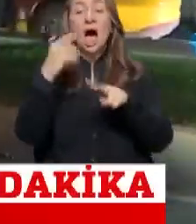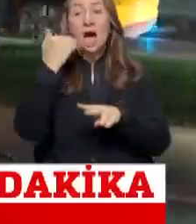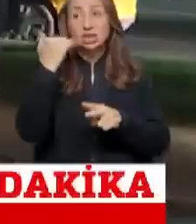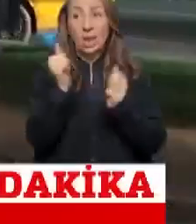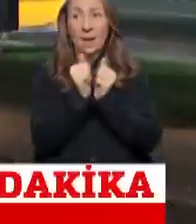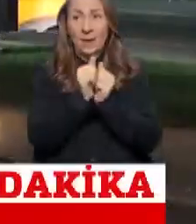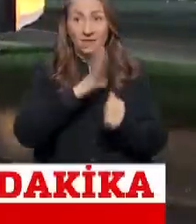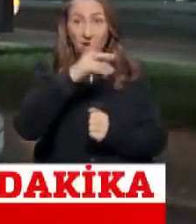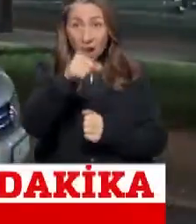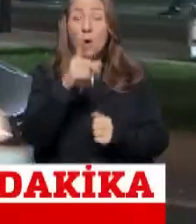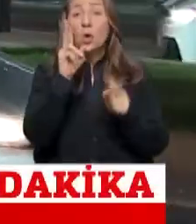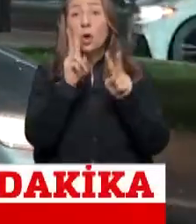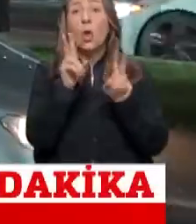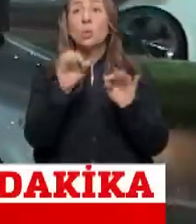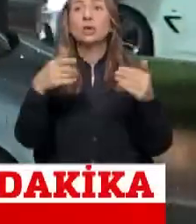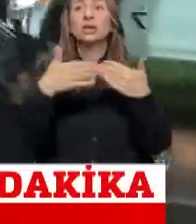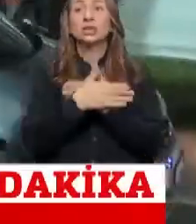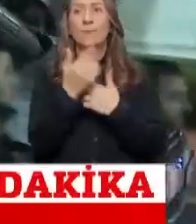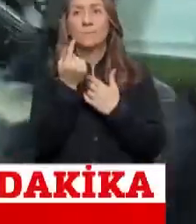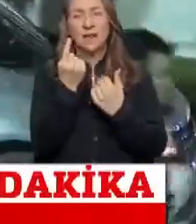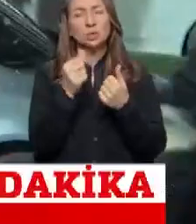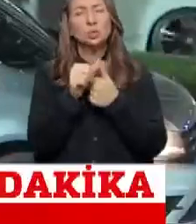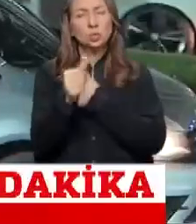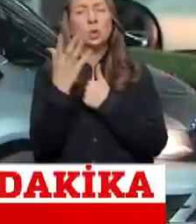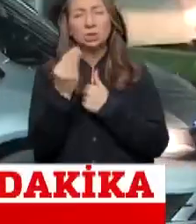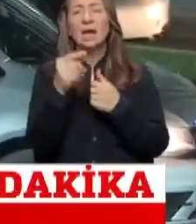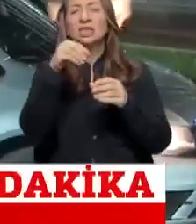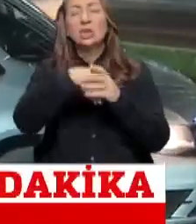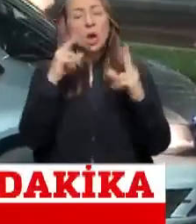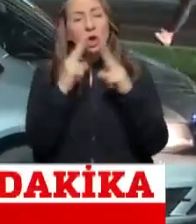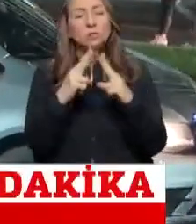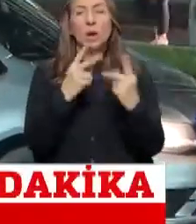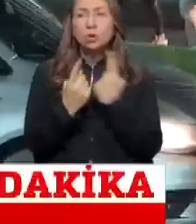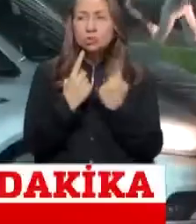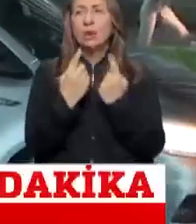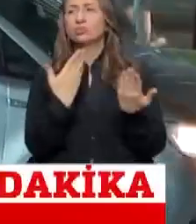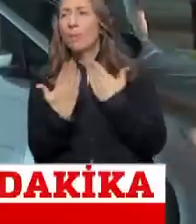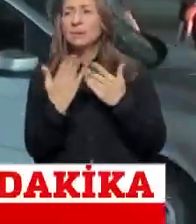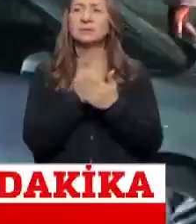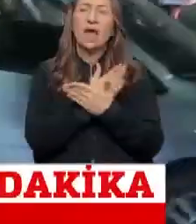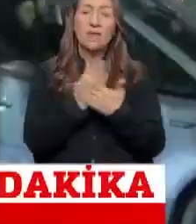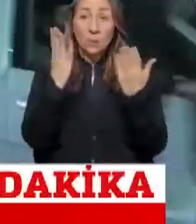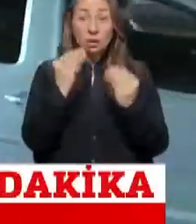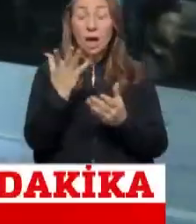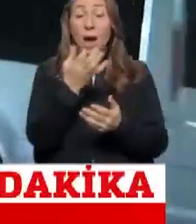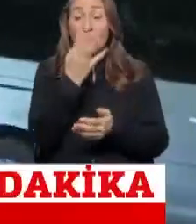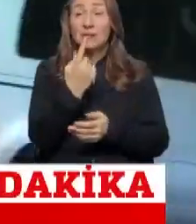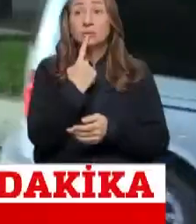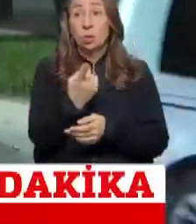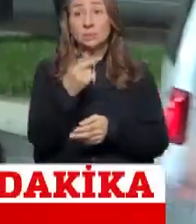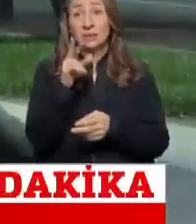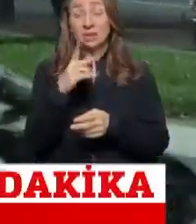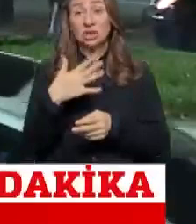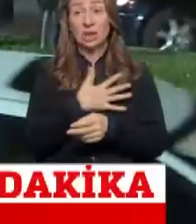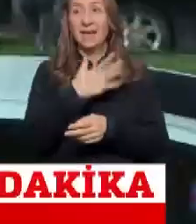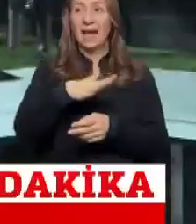Akşener var ve görünen o ki bu gece biraz uzun sürecek. Yine içeride görüşmeler, konuşmalar olacak. Zaten haberde de dile getirmiştik.